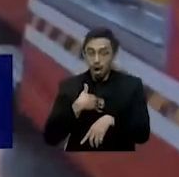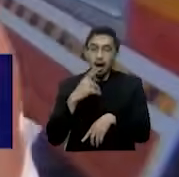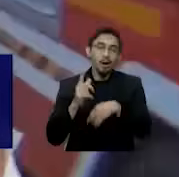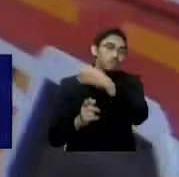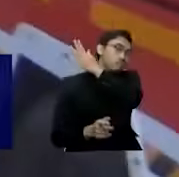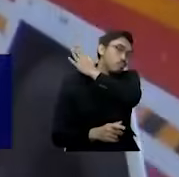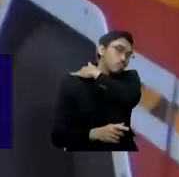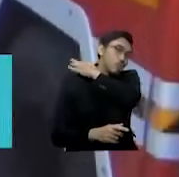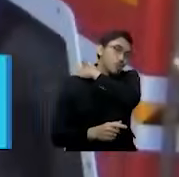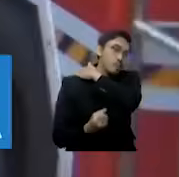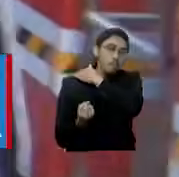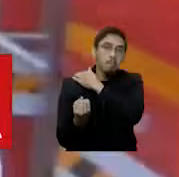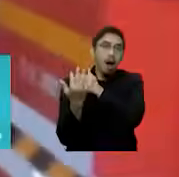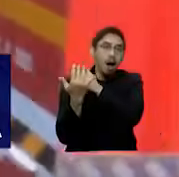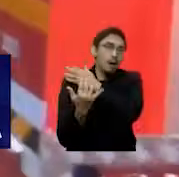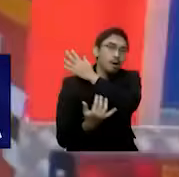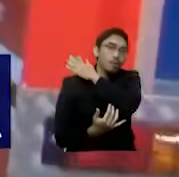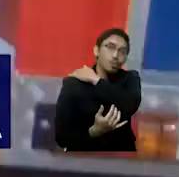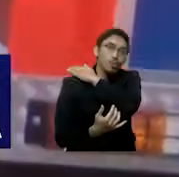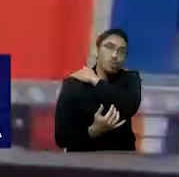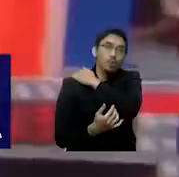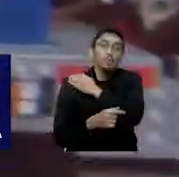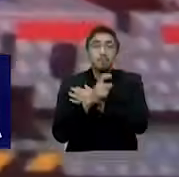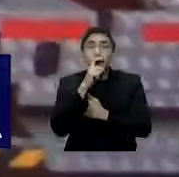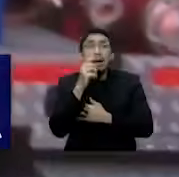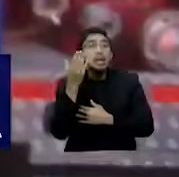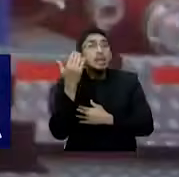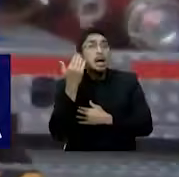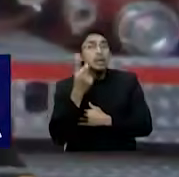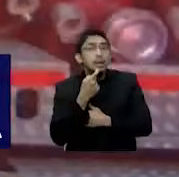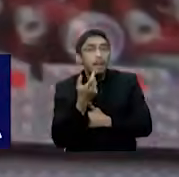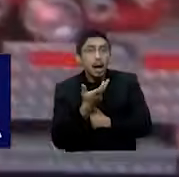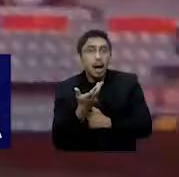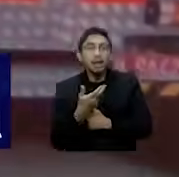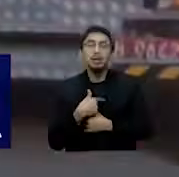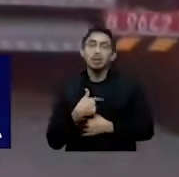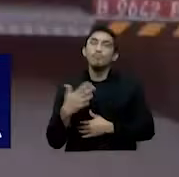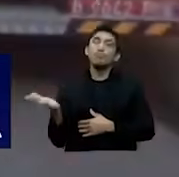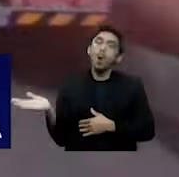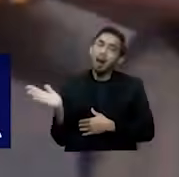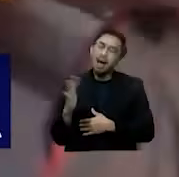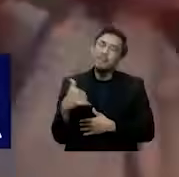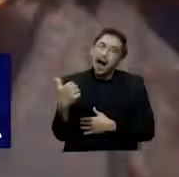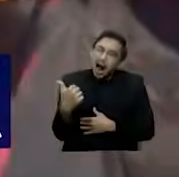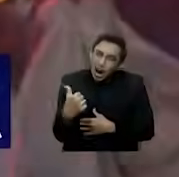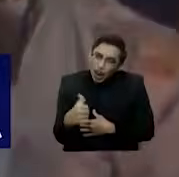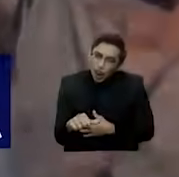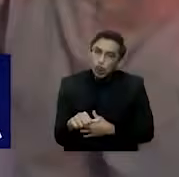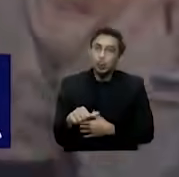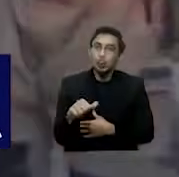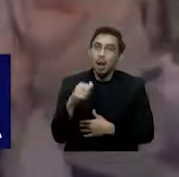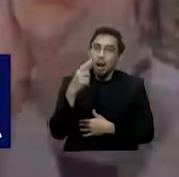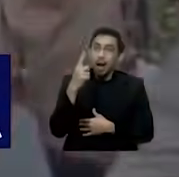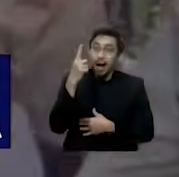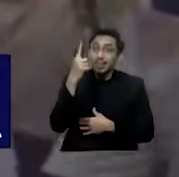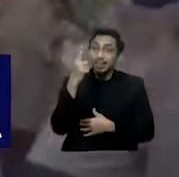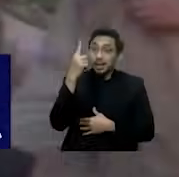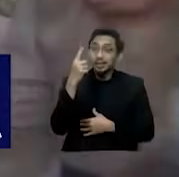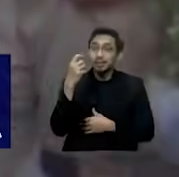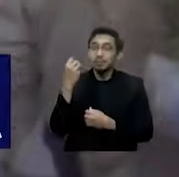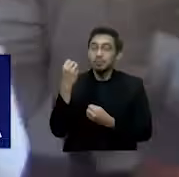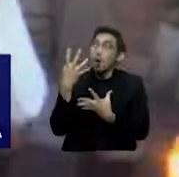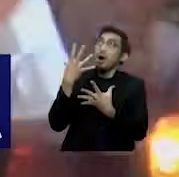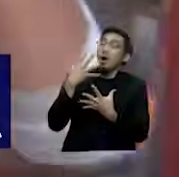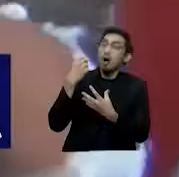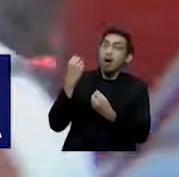Saat kebakaran tadi, Bapak posisi lagi ngapain, Pak? Saya baru datang tadi. Terus? Baru datang, tahu ada api di atas. Terus, Pak? Udah, saya ke